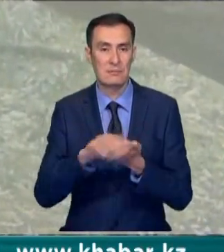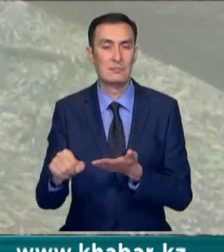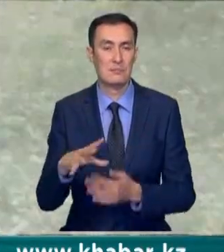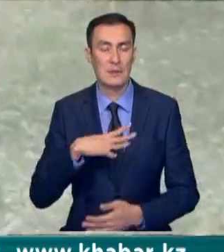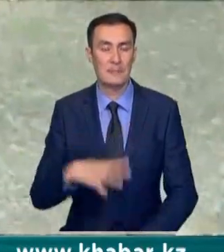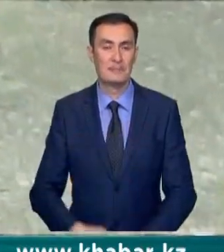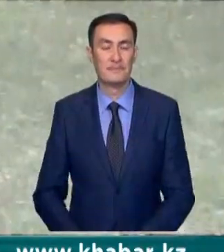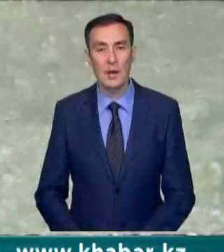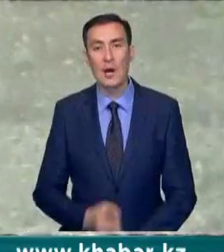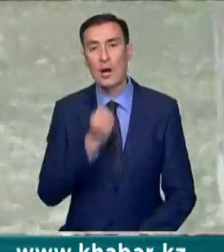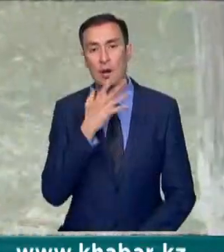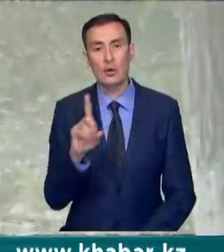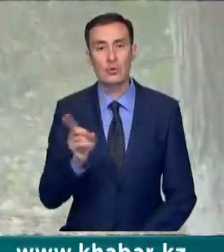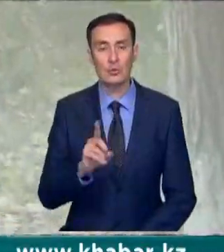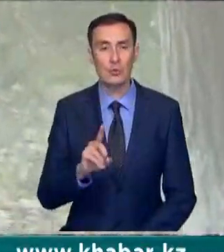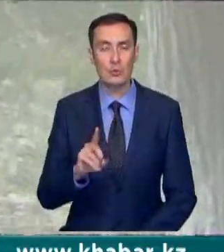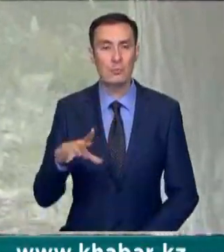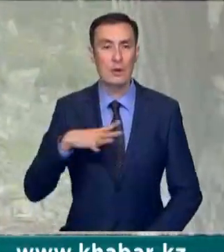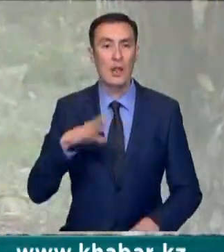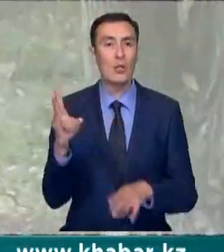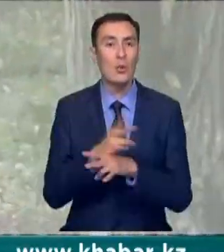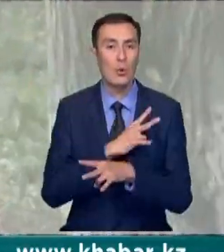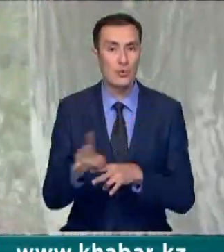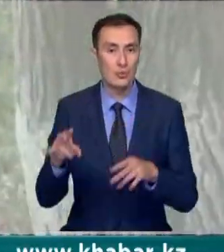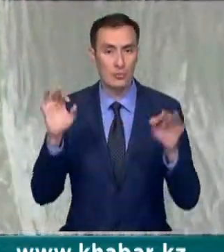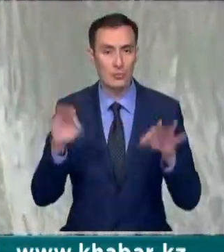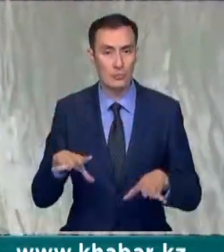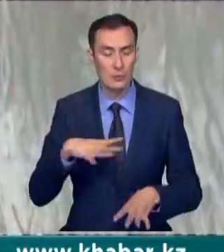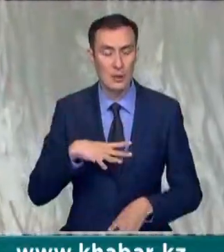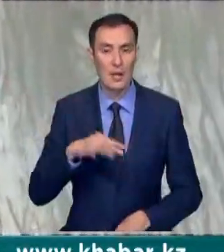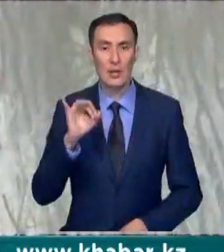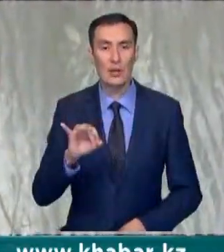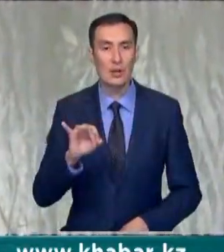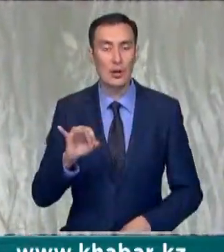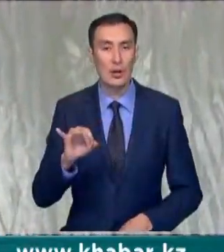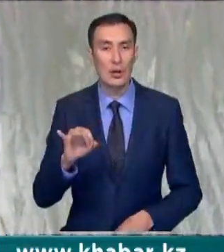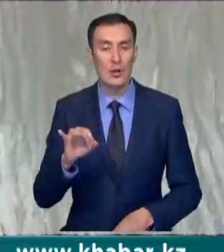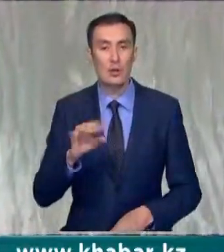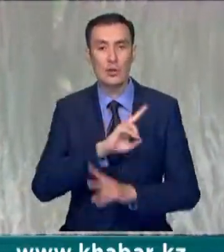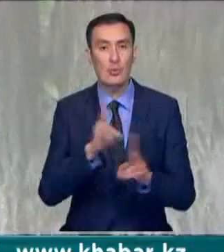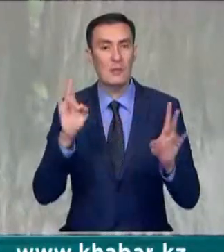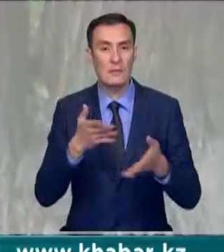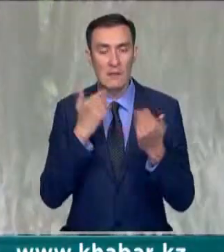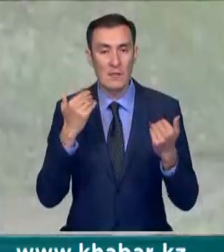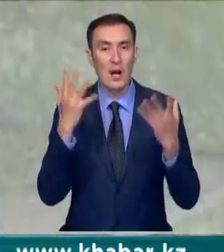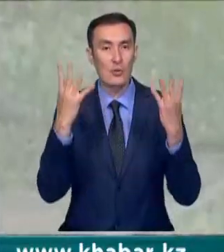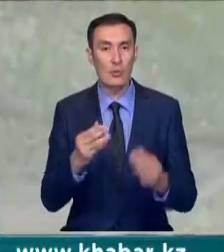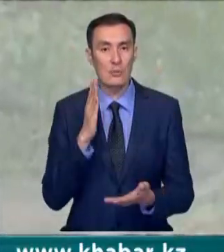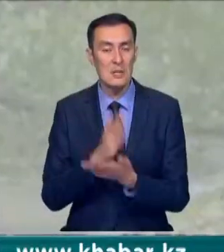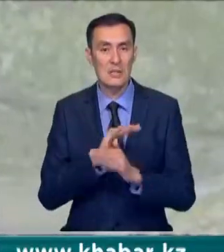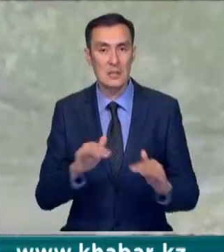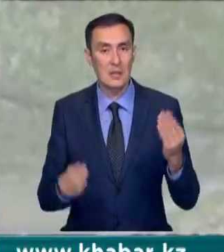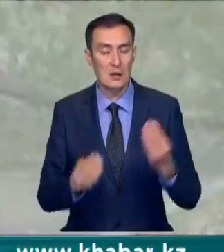выдрало. Хорошо, что это случилось ночью, и днем-то дети здесь бегают, играют.